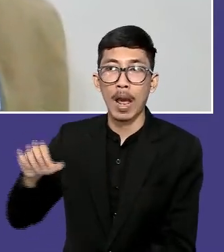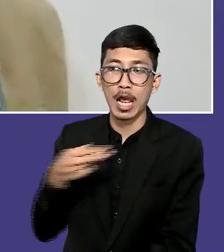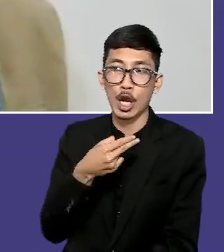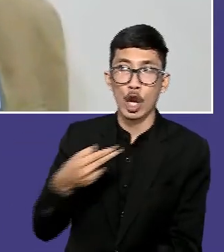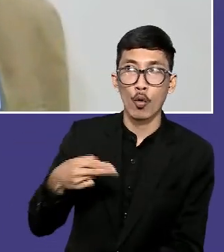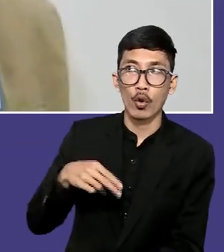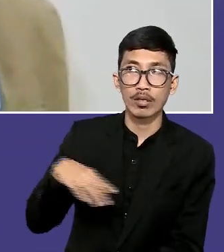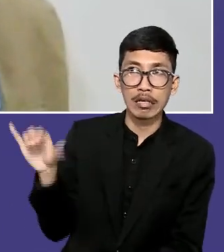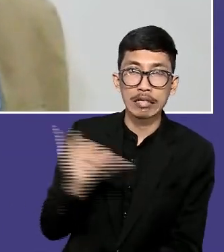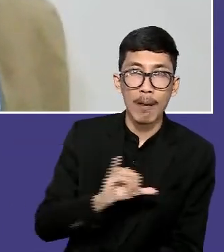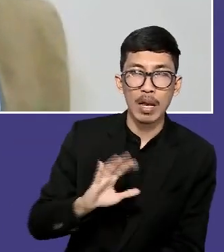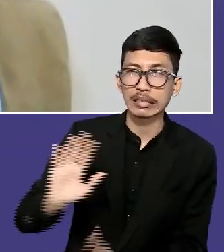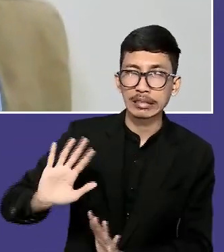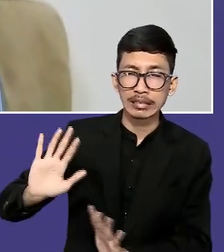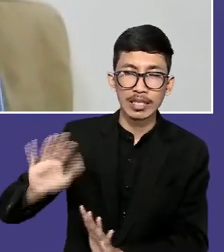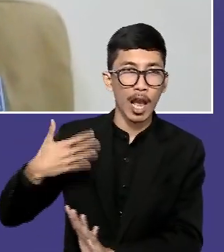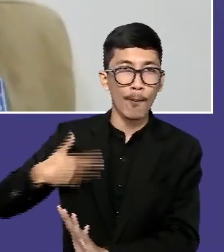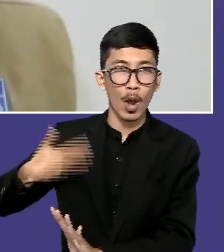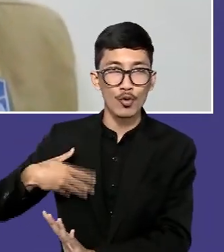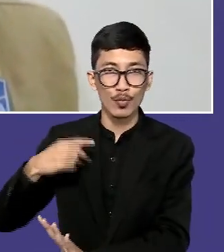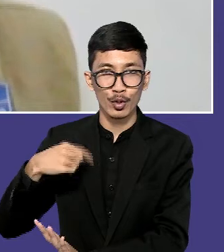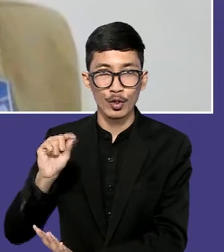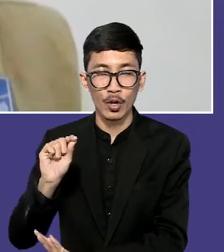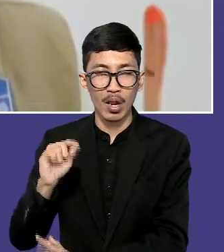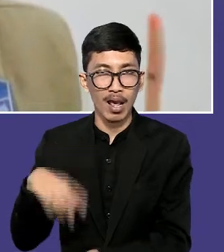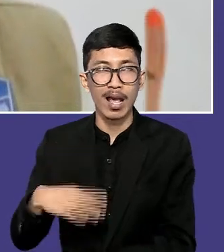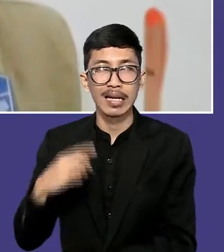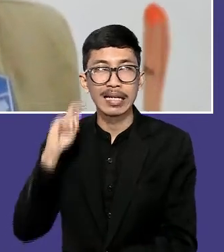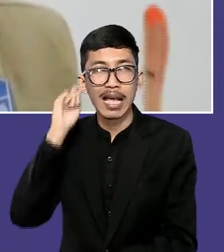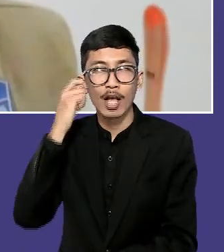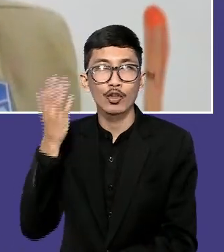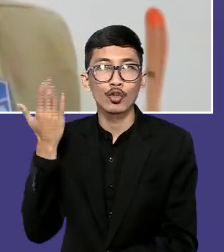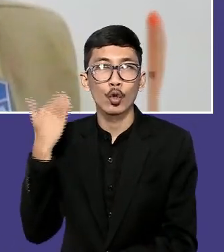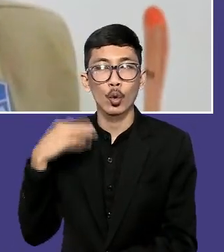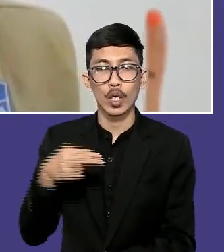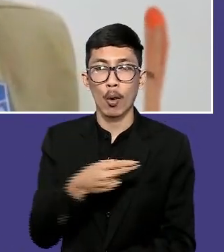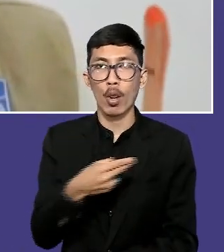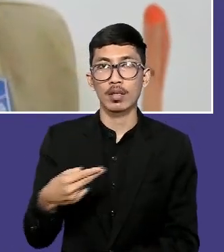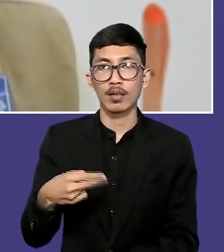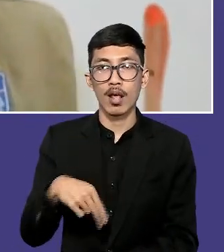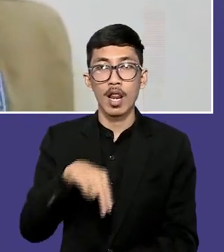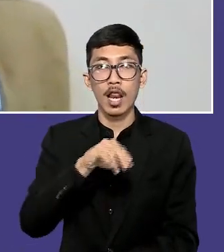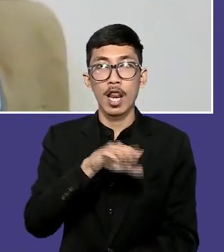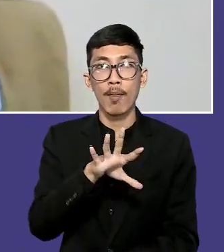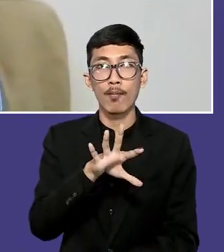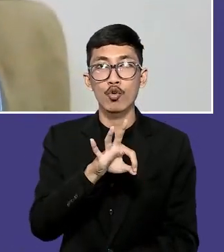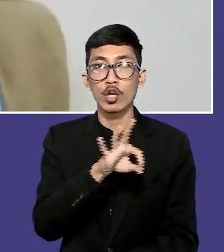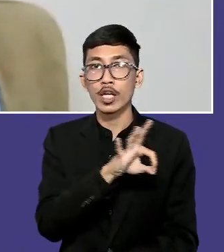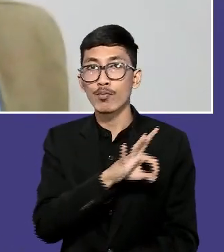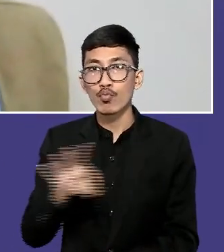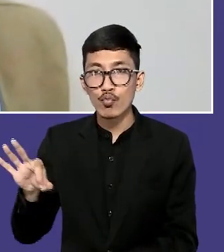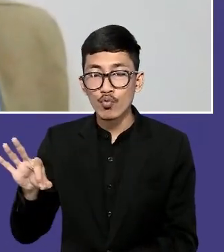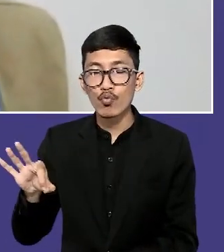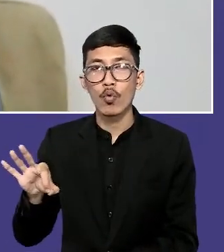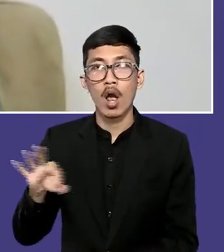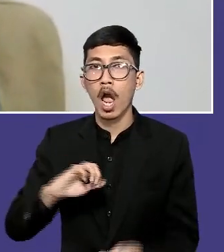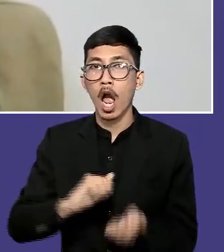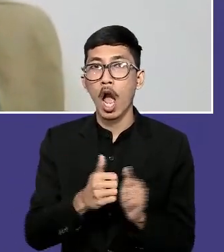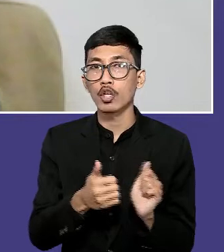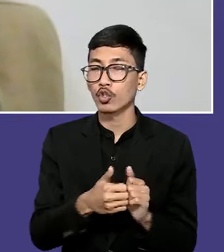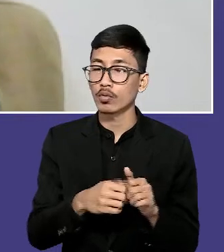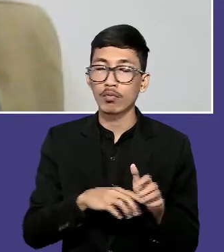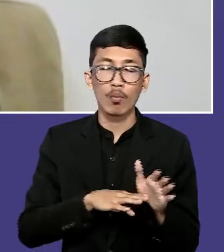kita juga sangat-sangat teringat beberapa waktu yang lalu ketika Indonesia sempat mencatatkan 50.000 kasus baru di coffee 11 pada saat Delta